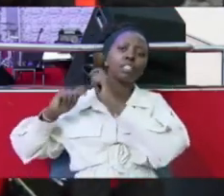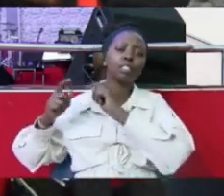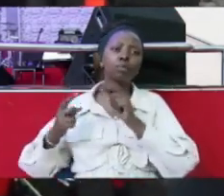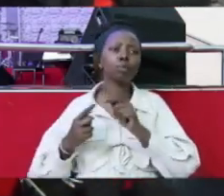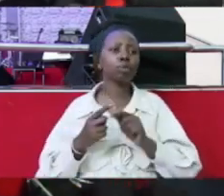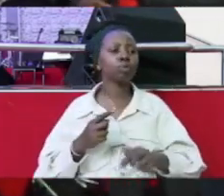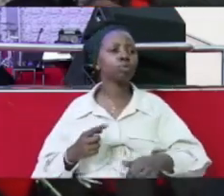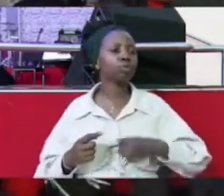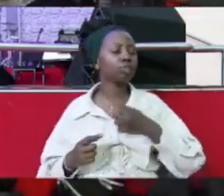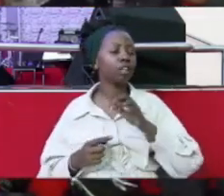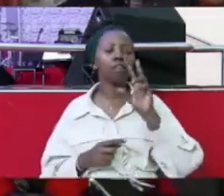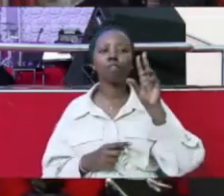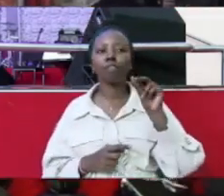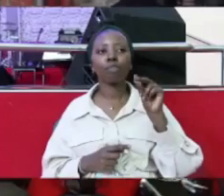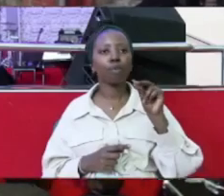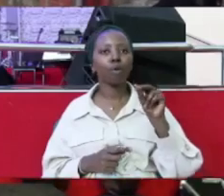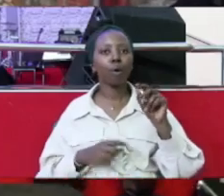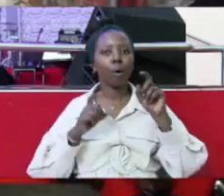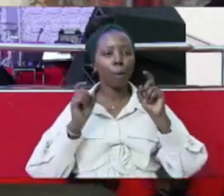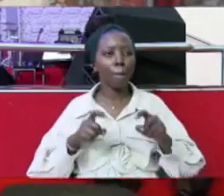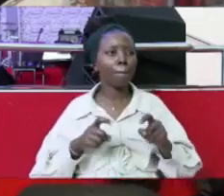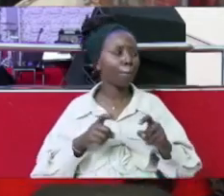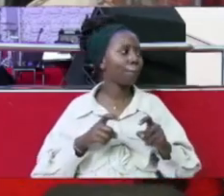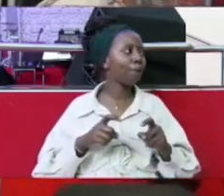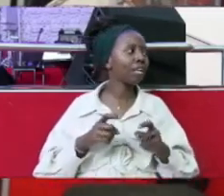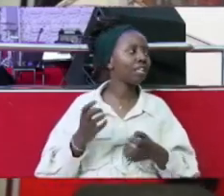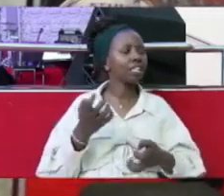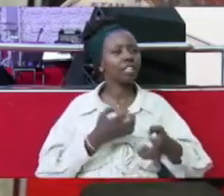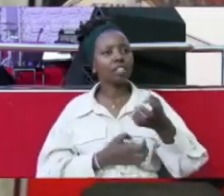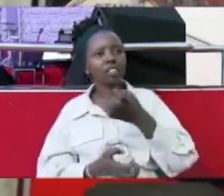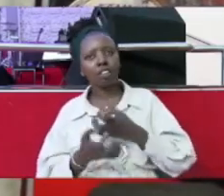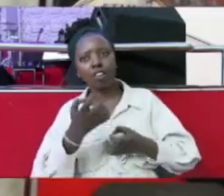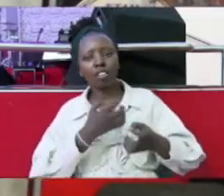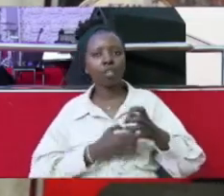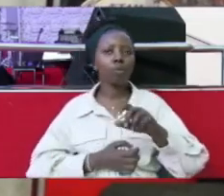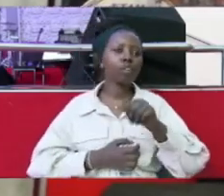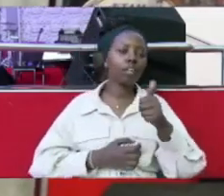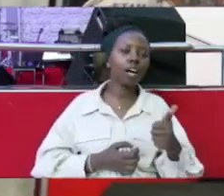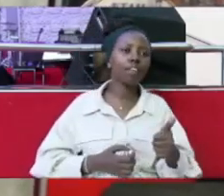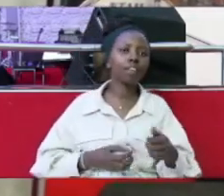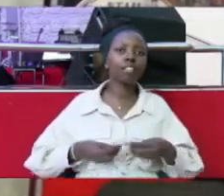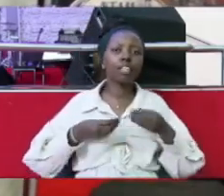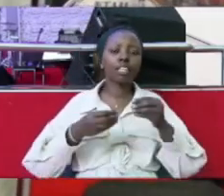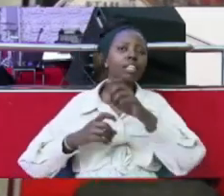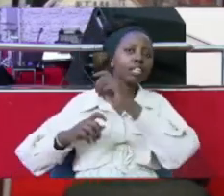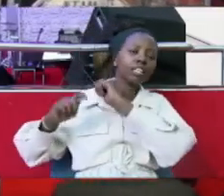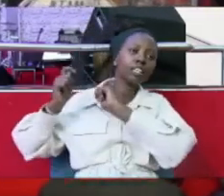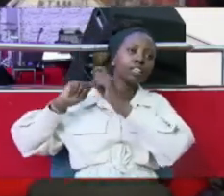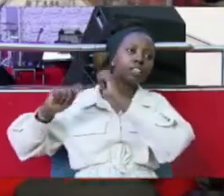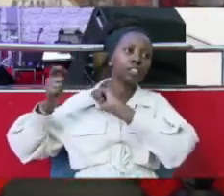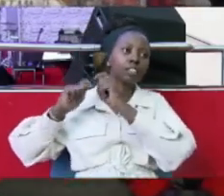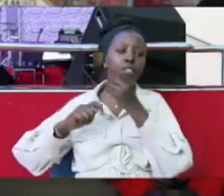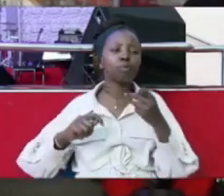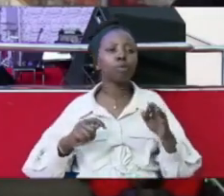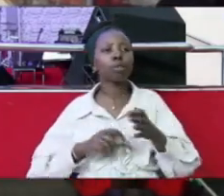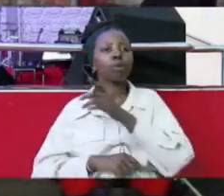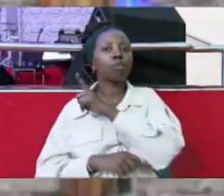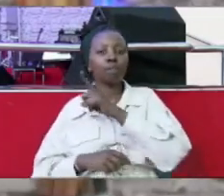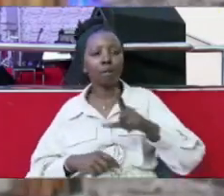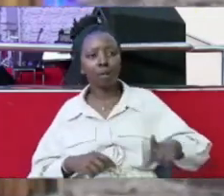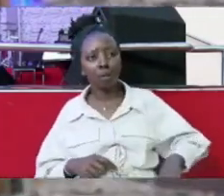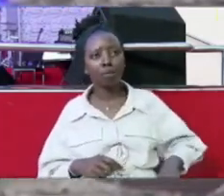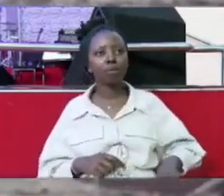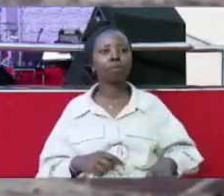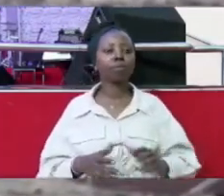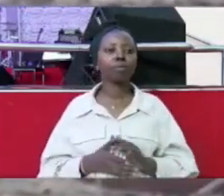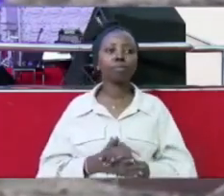wako kwako binafsi. You need to interact with others and give them testimony of the dreams of the Lord. Ila wafaa kutangamana na watu na wapatie ushuhuda